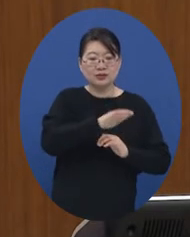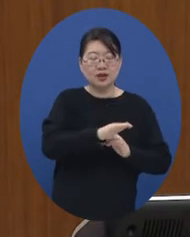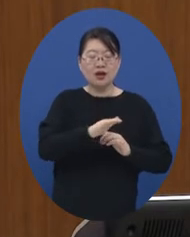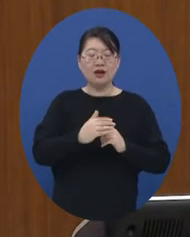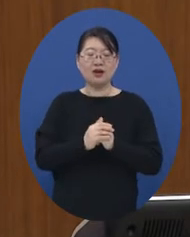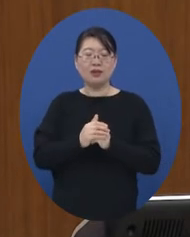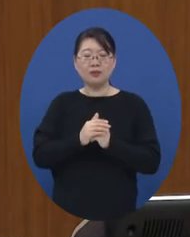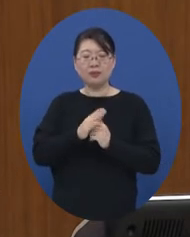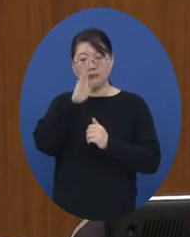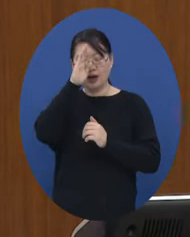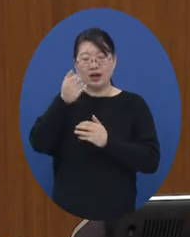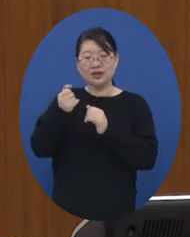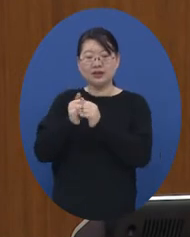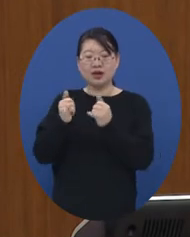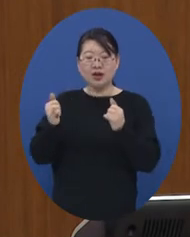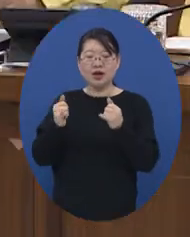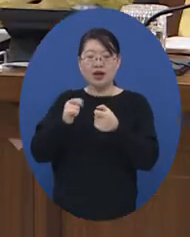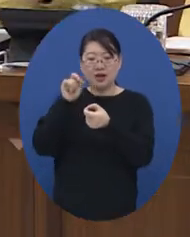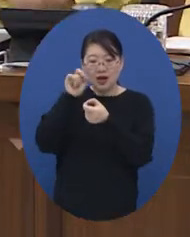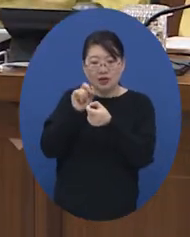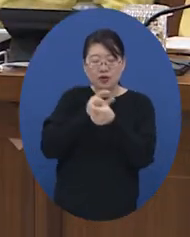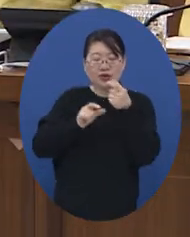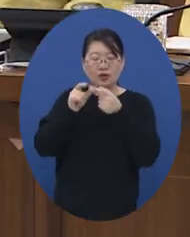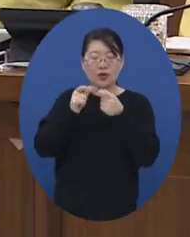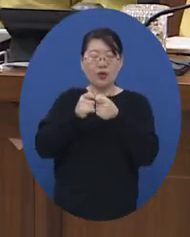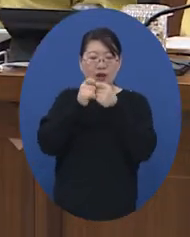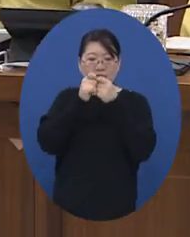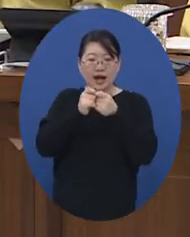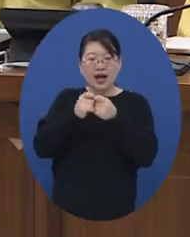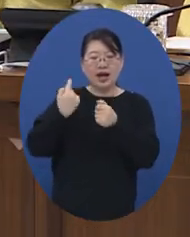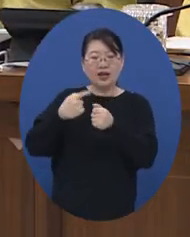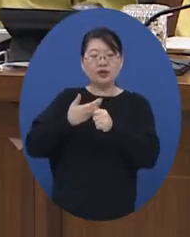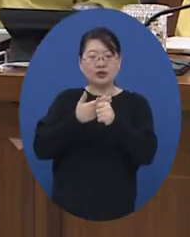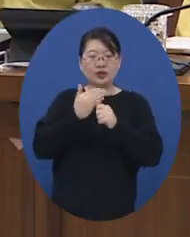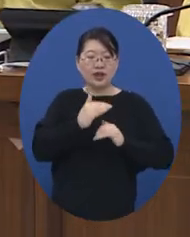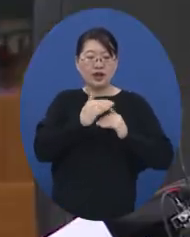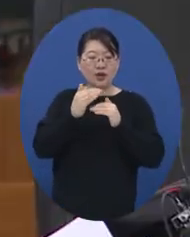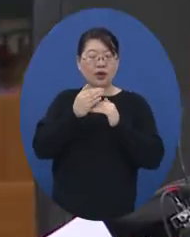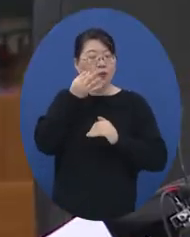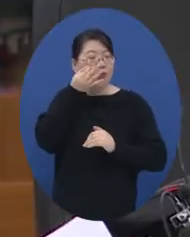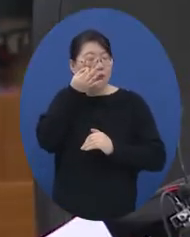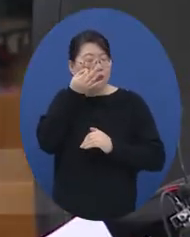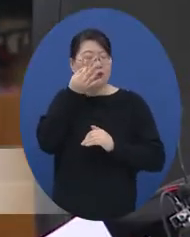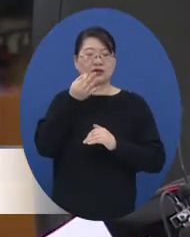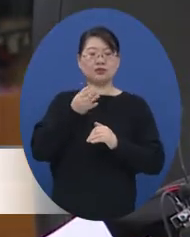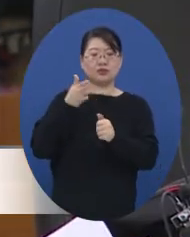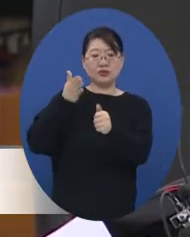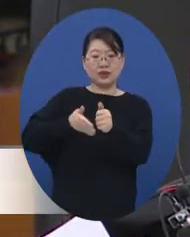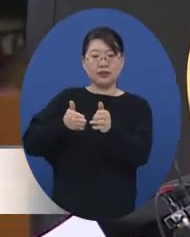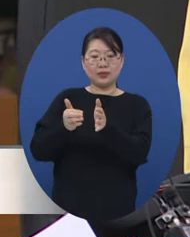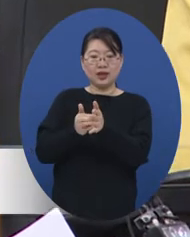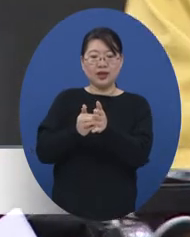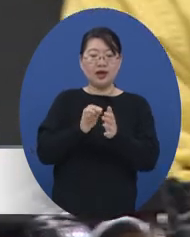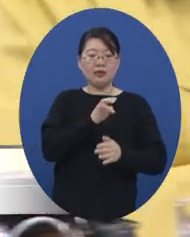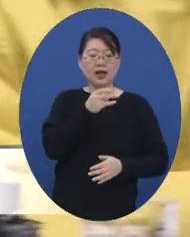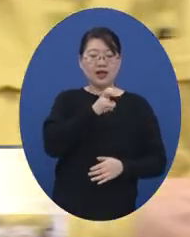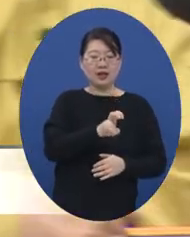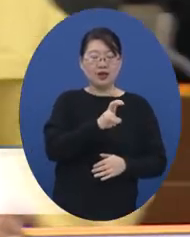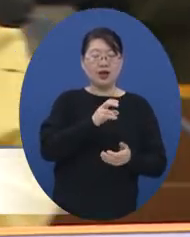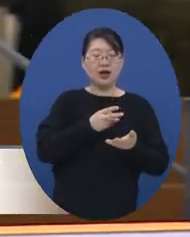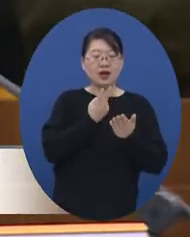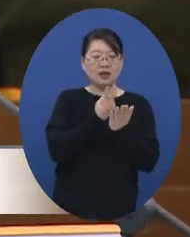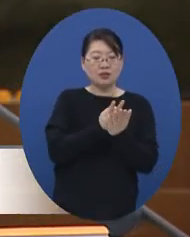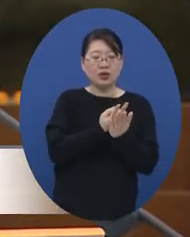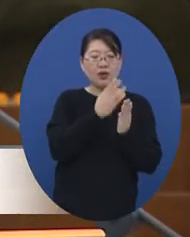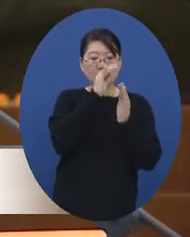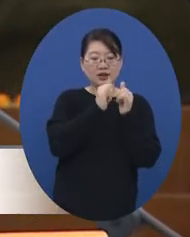확진자와 가까울수록 더 자세하게 알려주는 단계별 공개를 언급했습니다. 이 지사는 또 폐렴 입원 환자에 대한